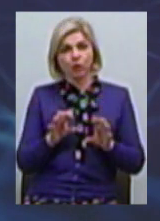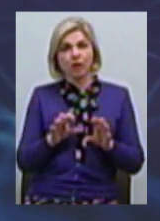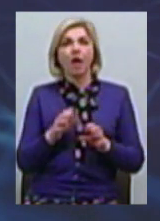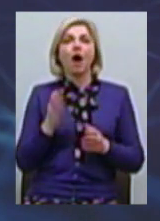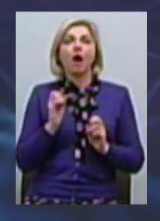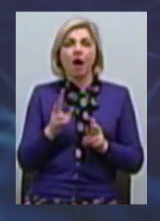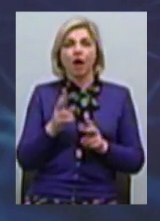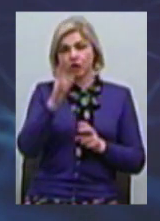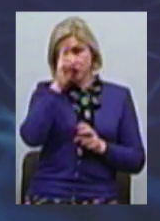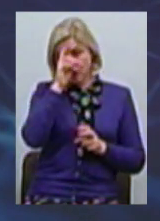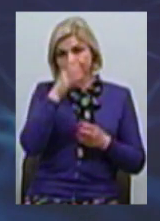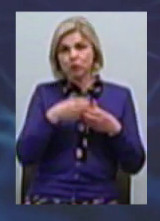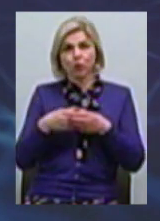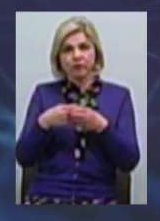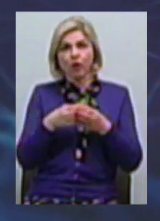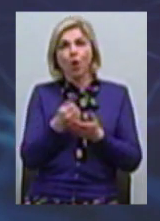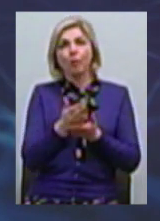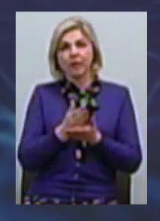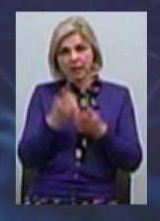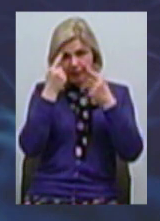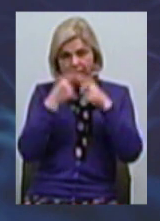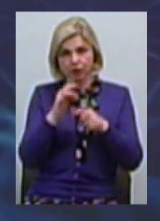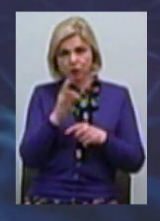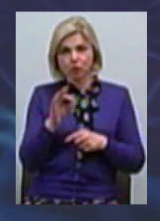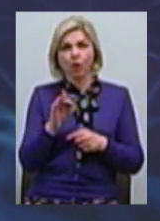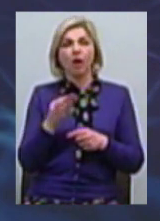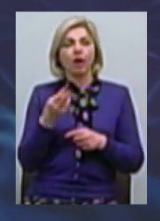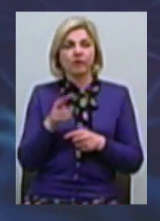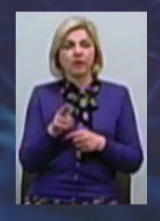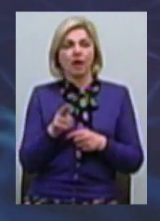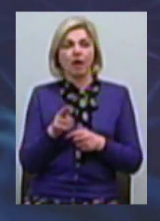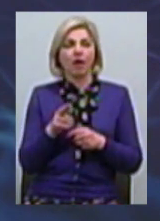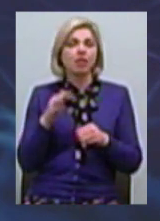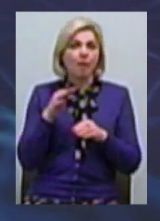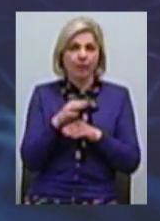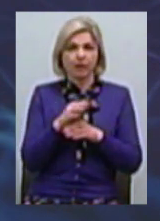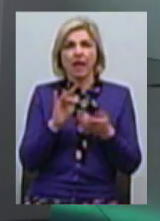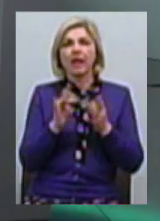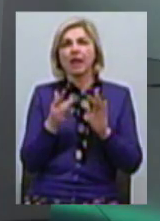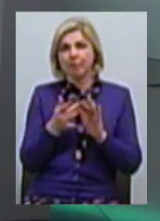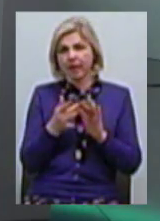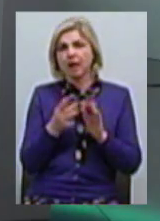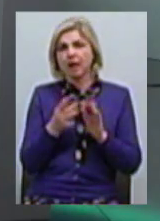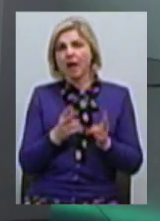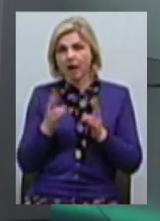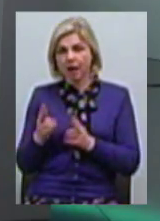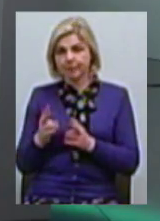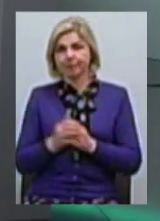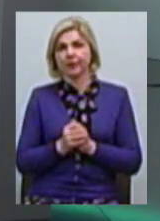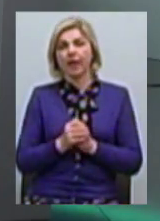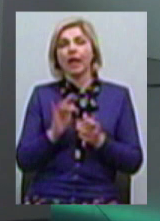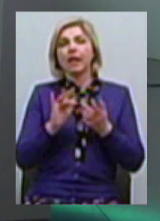держава і суспільство забезпечені технічно для відсічі кібератакам? Кібератаки, вони можуть